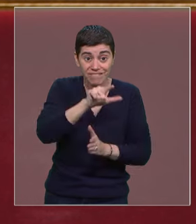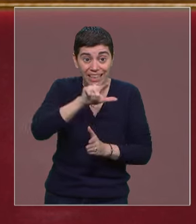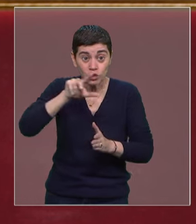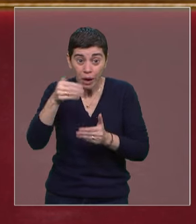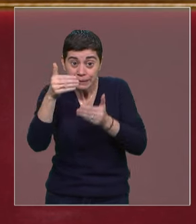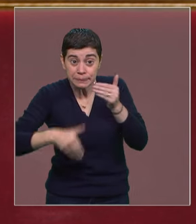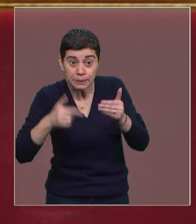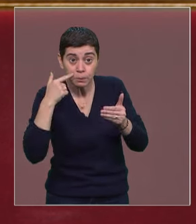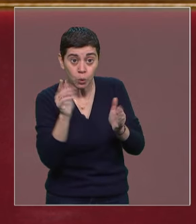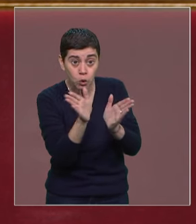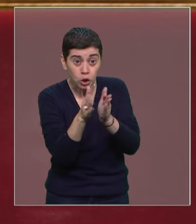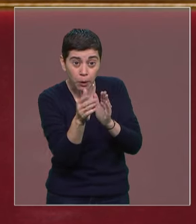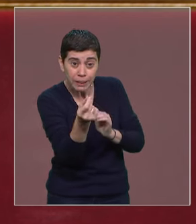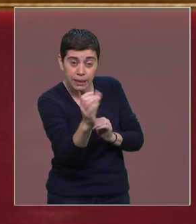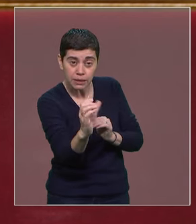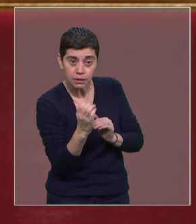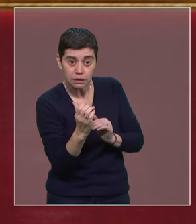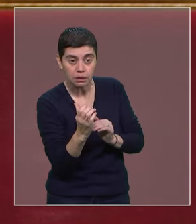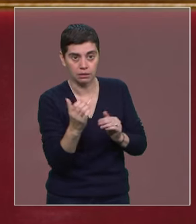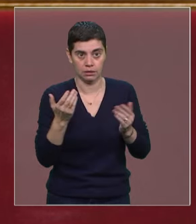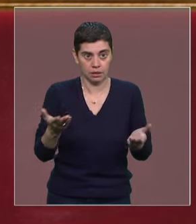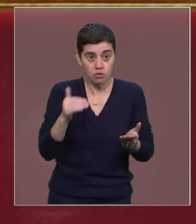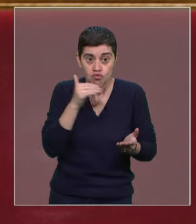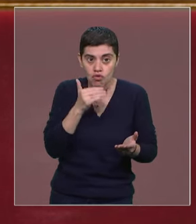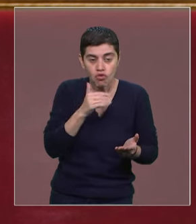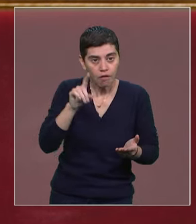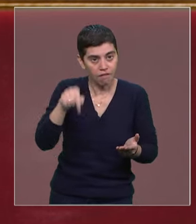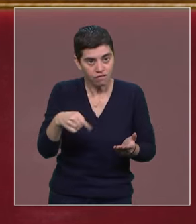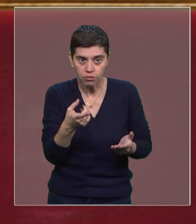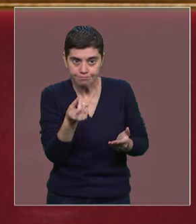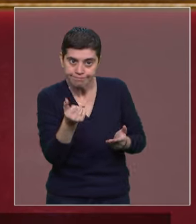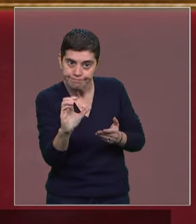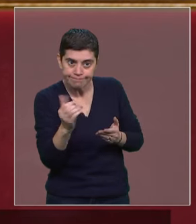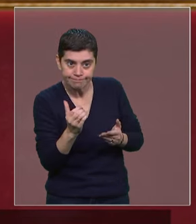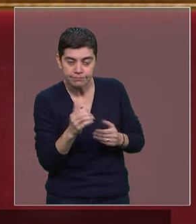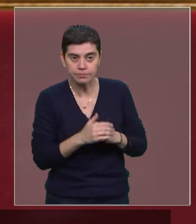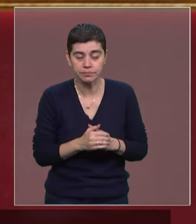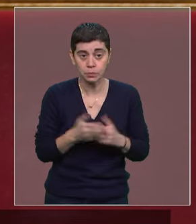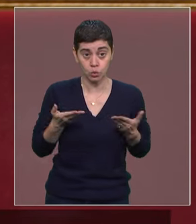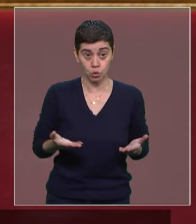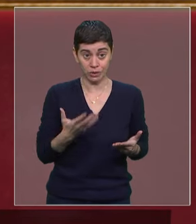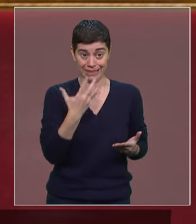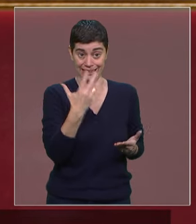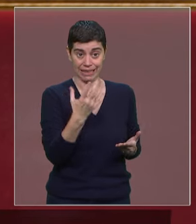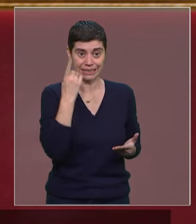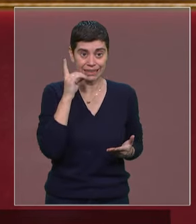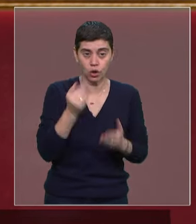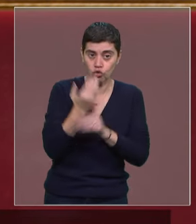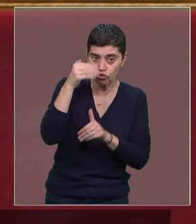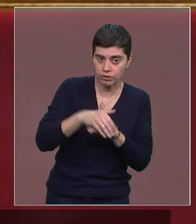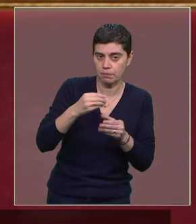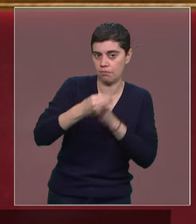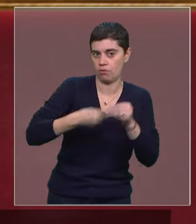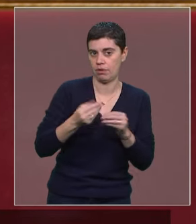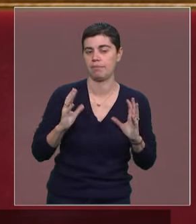donc plus qu'urgent de capter ce potentiel financier restant. Aujourd'hui, 5 décembre, en cette journée mondiale du